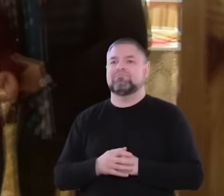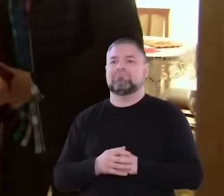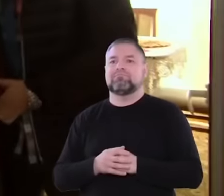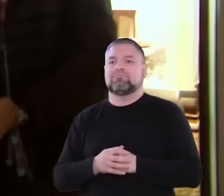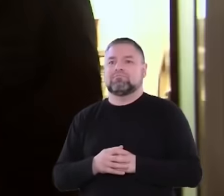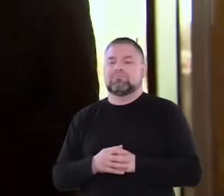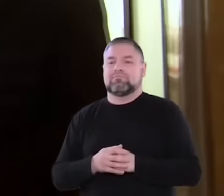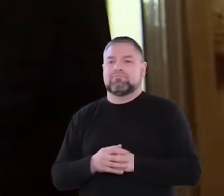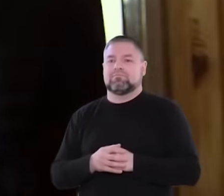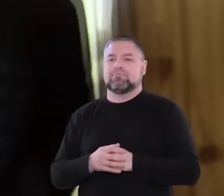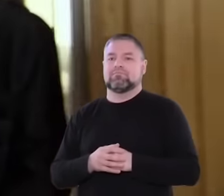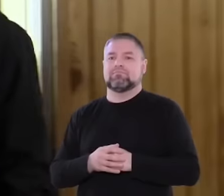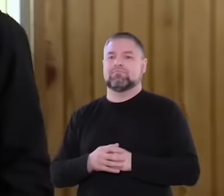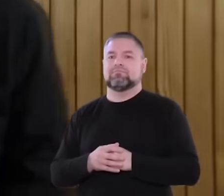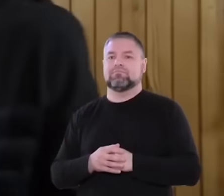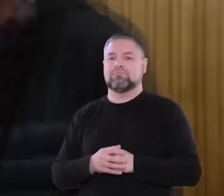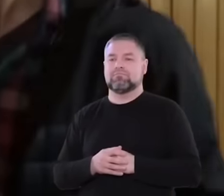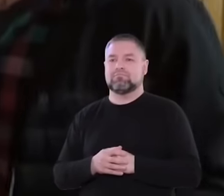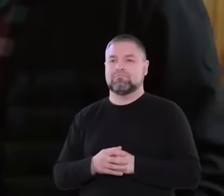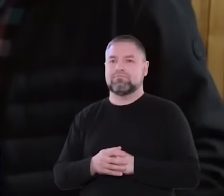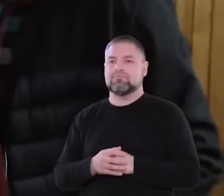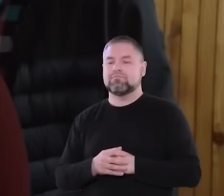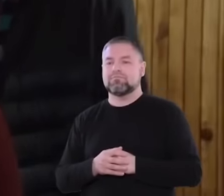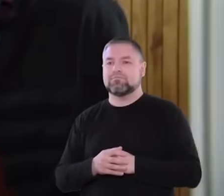Ale Paweł...